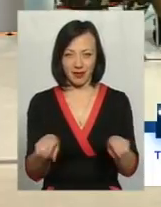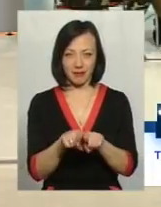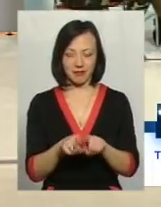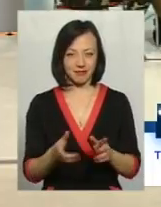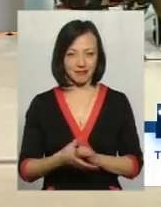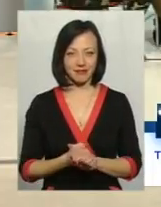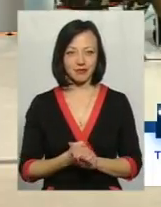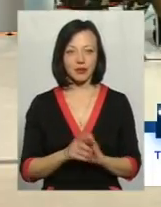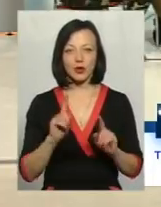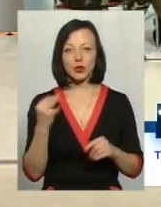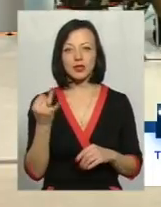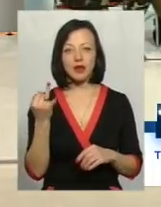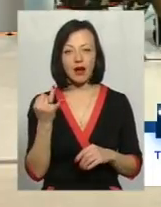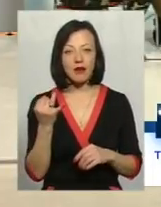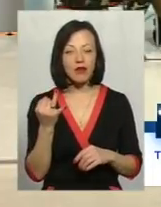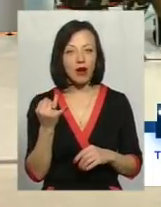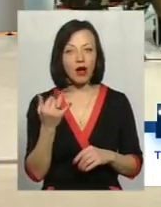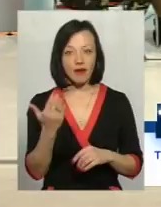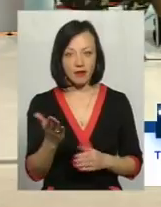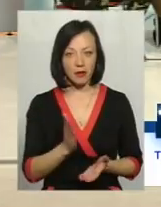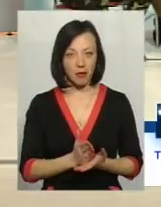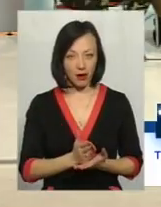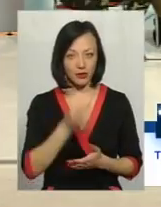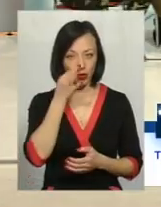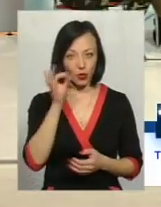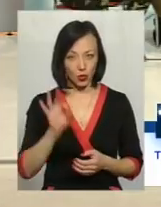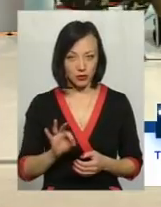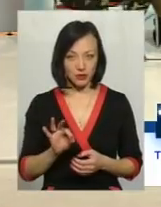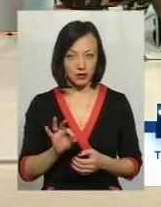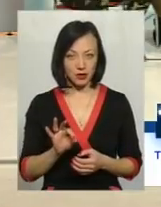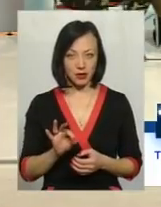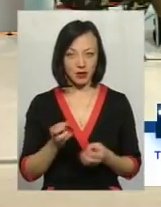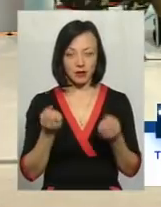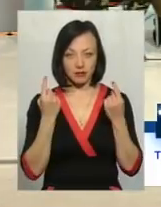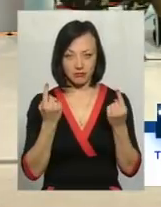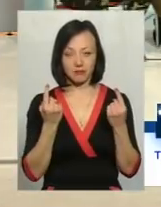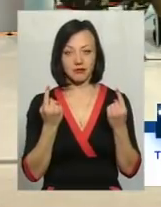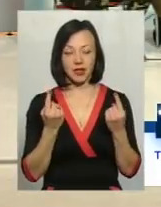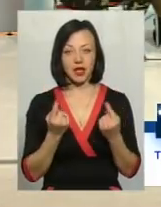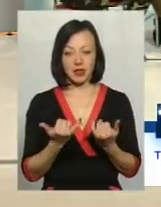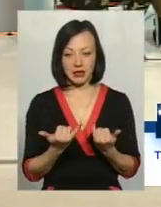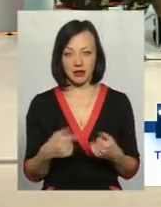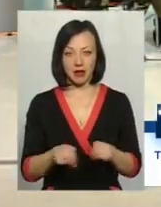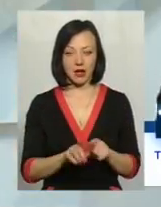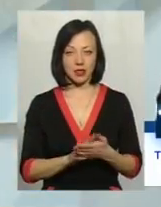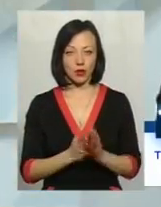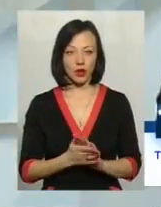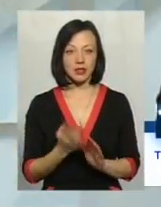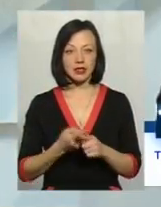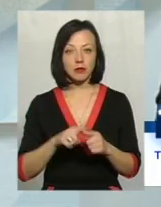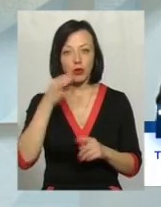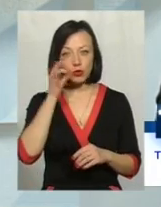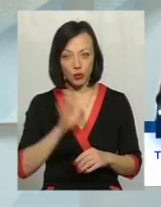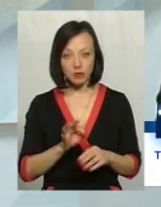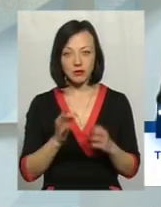От це, до речі, надзвичайно цікаво, адже ви маєте досвід просто неоціненний, і зараз склалася така ситуація, що цим досвідом